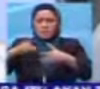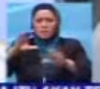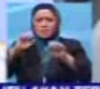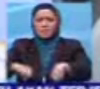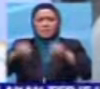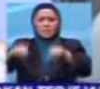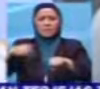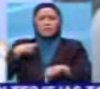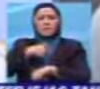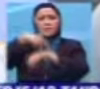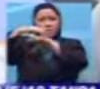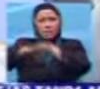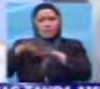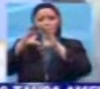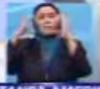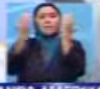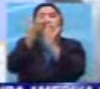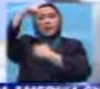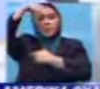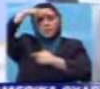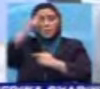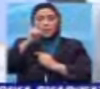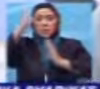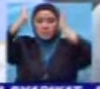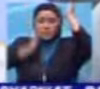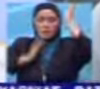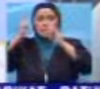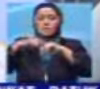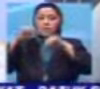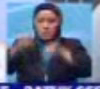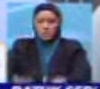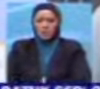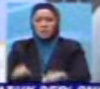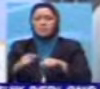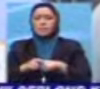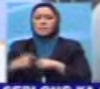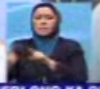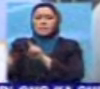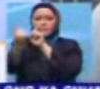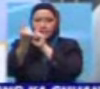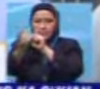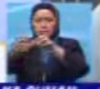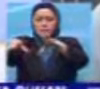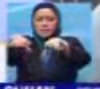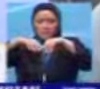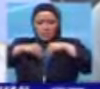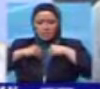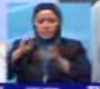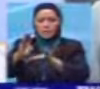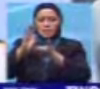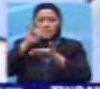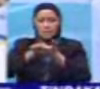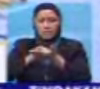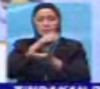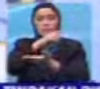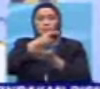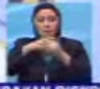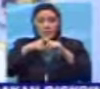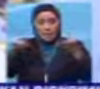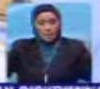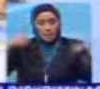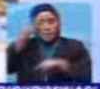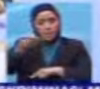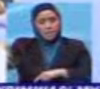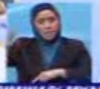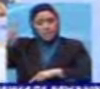pihak Kelab Putera atau Malaysia. Kita boleh tampil ke hadapan untuk menerimanya dan kita bawa pergi. Tapi apapun, barang-barang tu mesti ada di